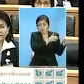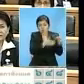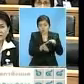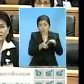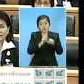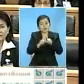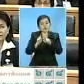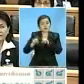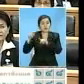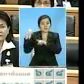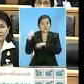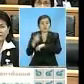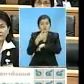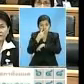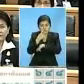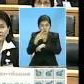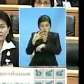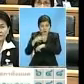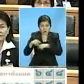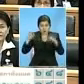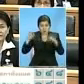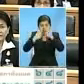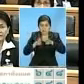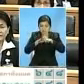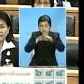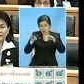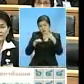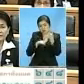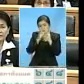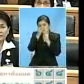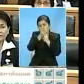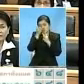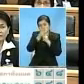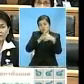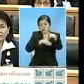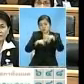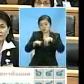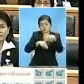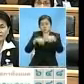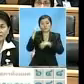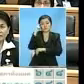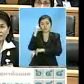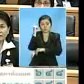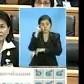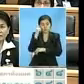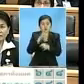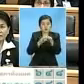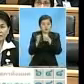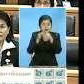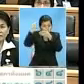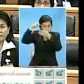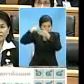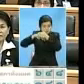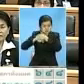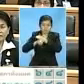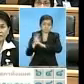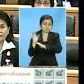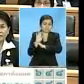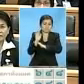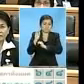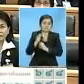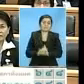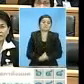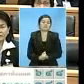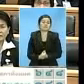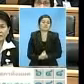รือเหตุการณ์ต่างๆที่เป็น2มาตรฐานประชาชนรับรู้ได้ครับผมขอไม่อธิบายรายละเอียดก็เนื่องจากเ